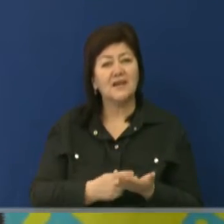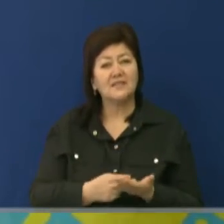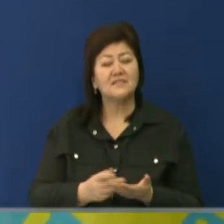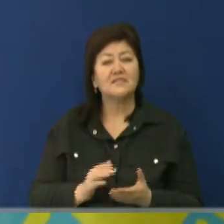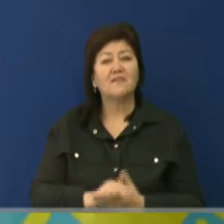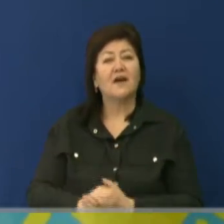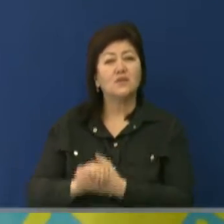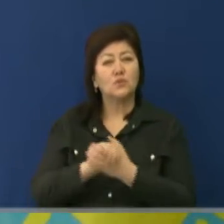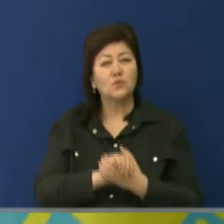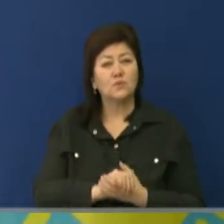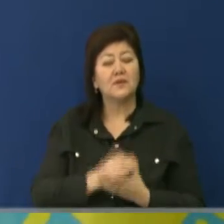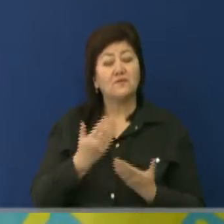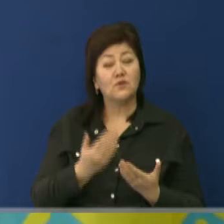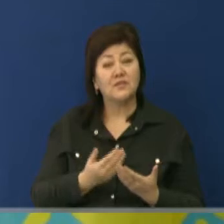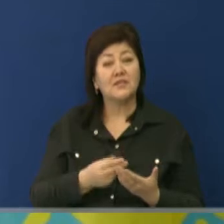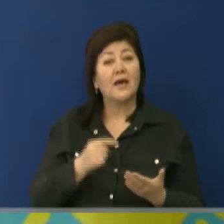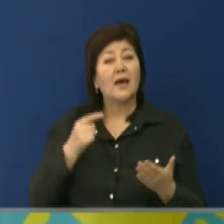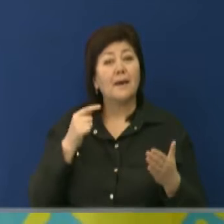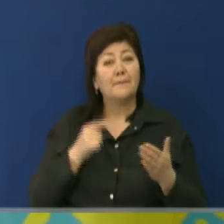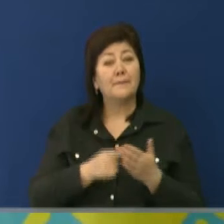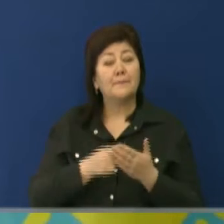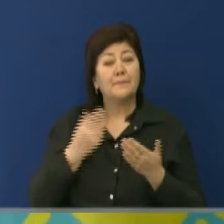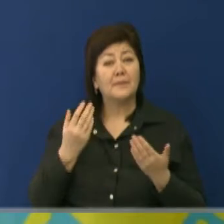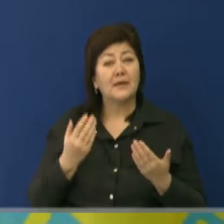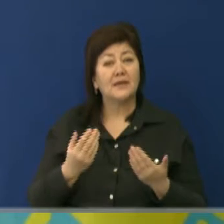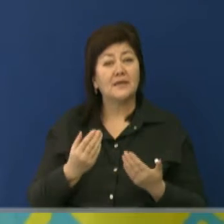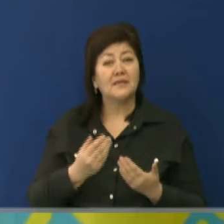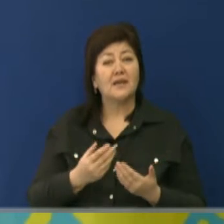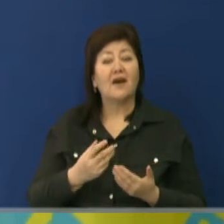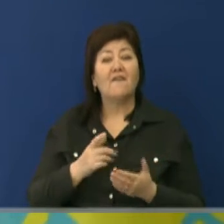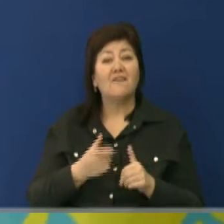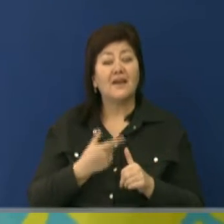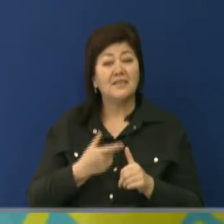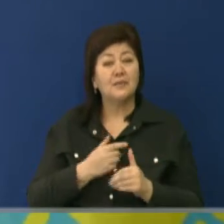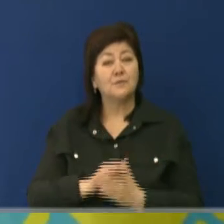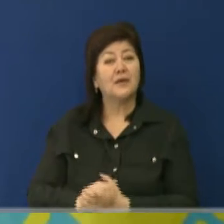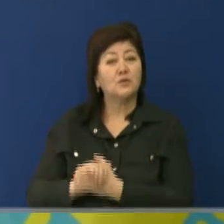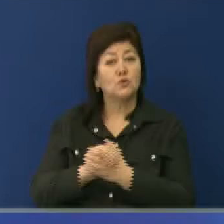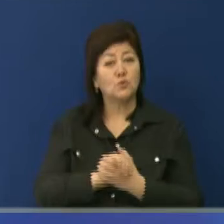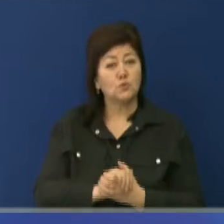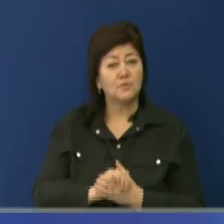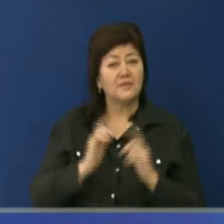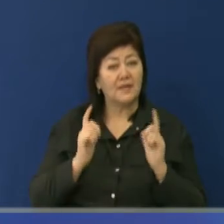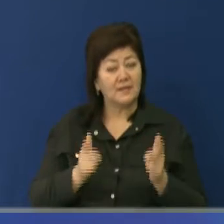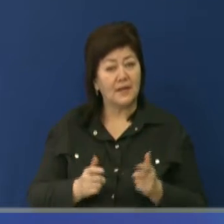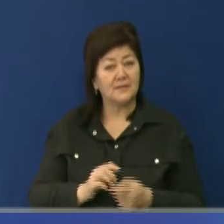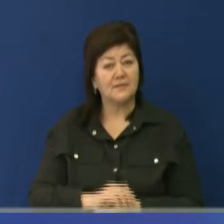Кемелұлы оны мақсат еткендей, әскери атомның жетістіктерін бейбіт мақсатта пайдалануымыз керек.